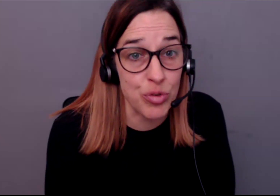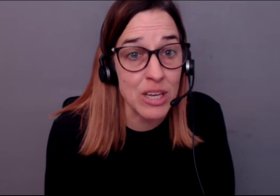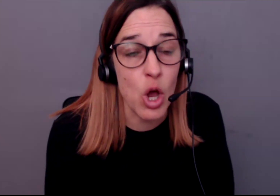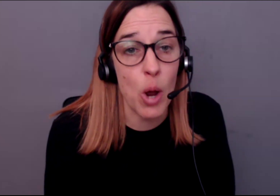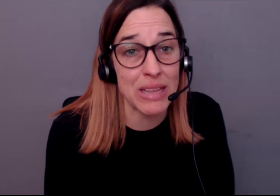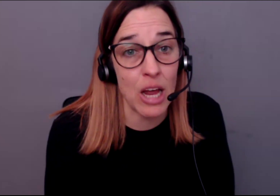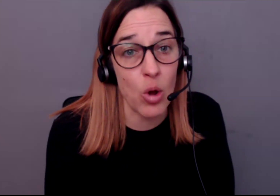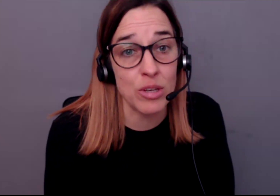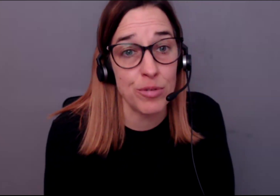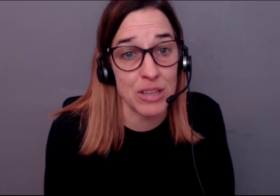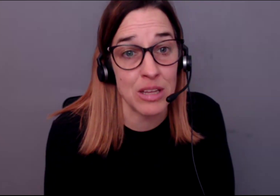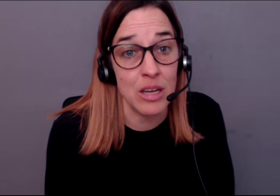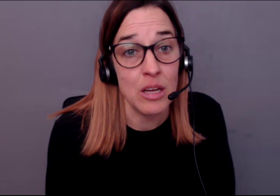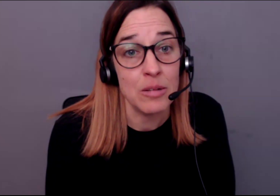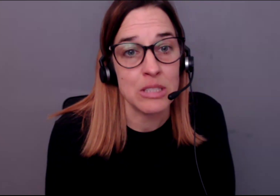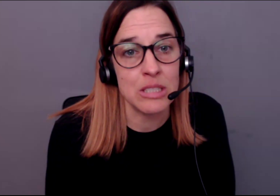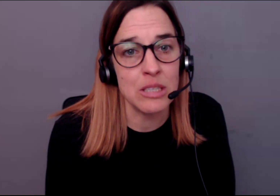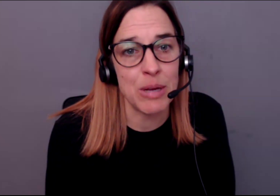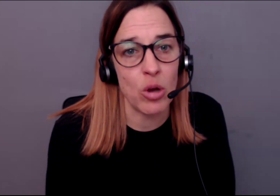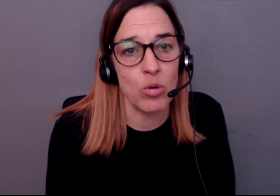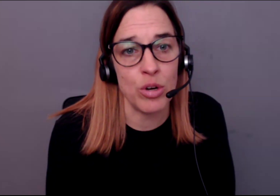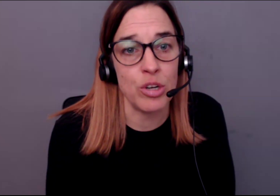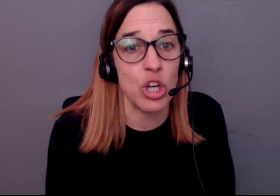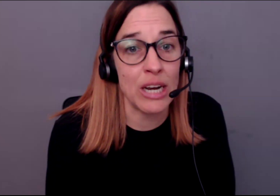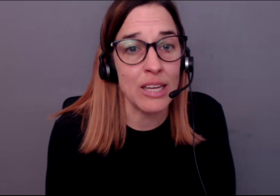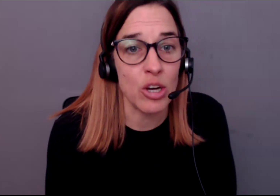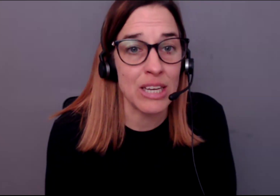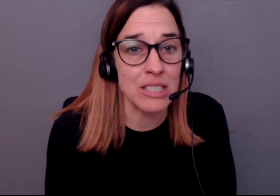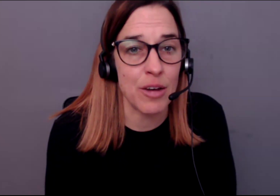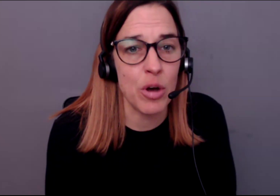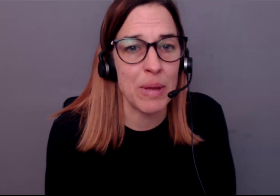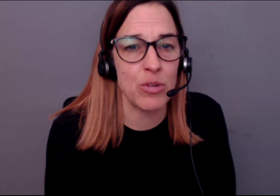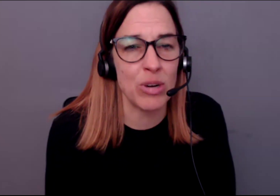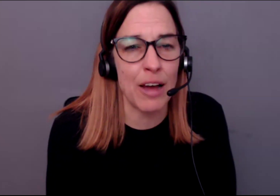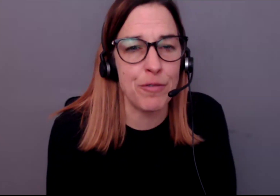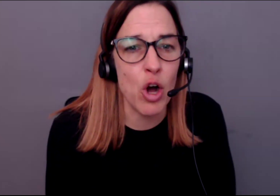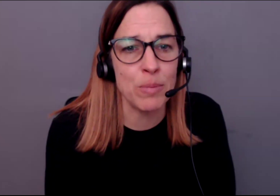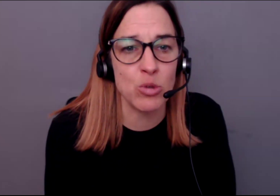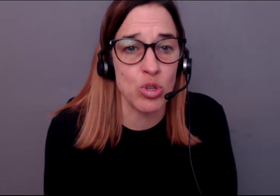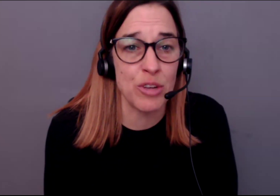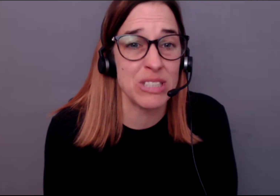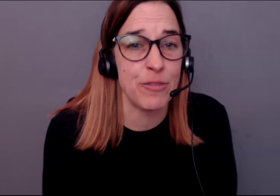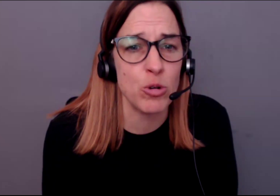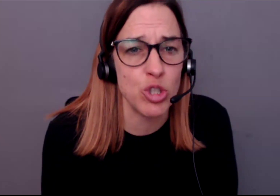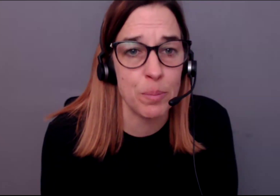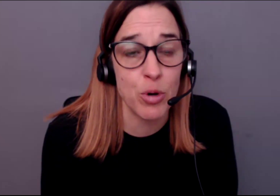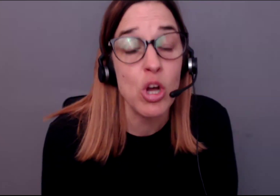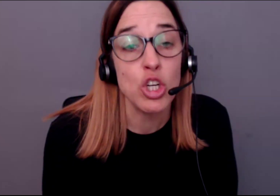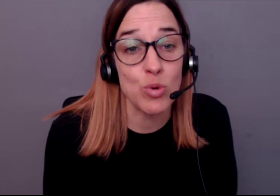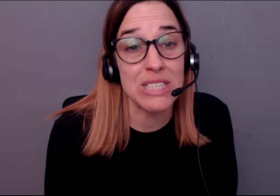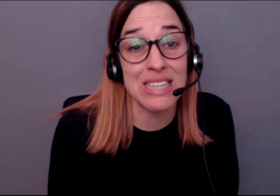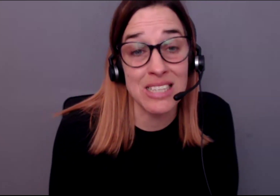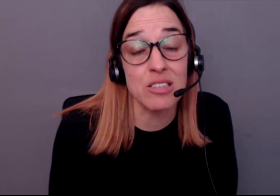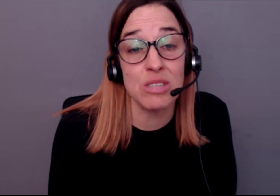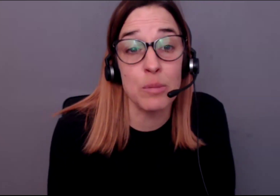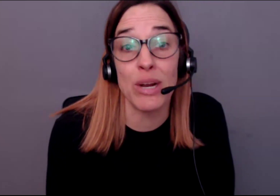à trouver un pantalon qui fait. Si, mettons, je l'ai, OK, ça va, mais au niveau de la forme et tout ça, des fois, ça ne fonctionne pas.